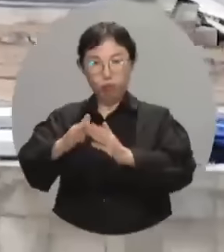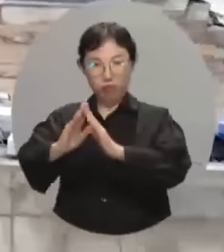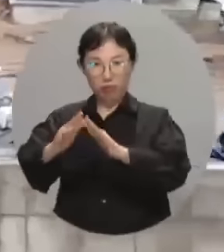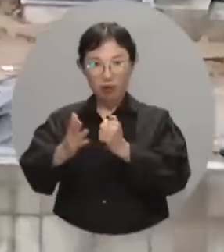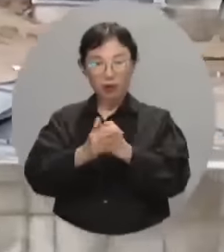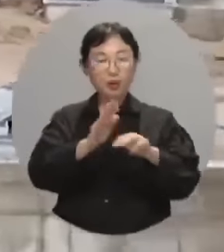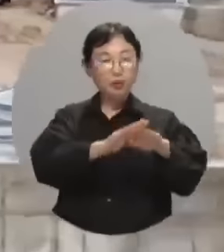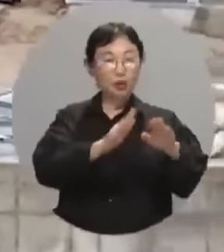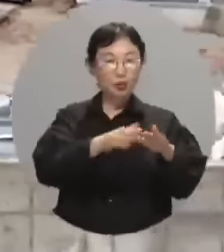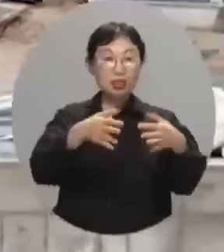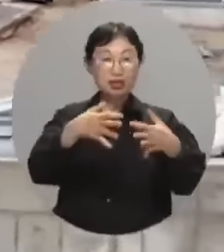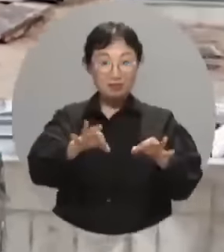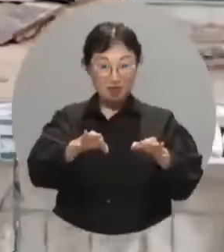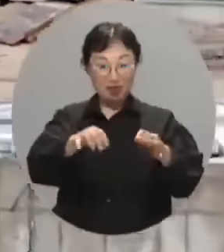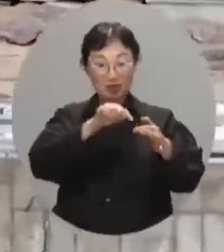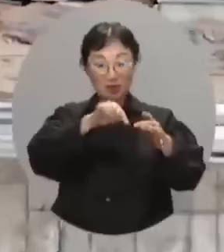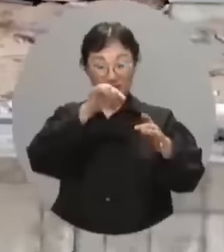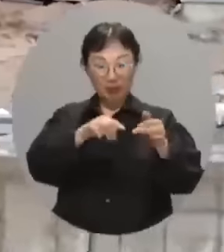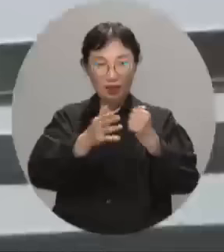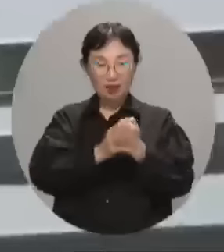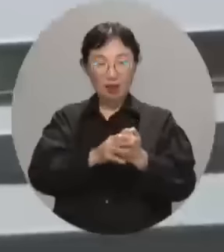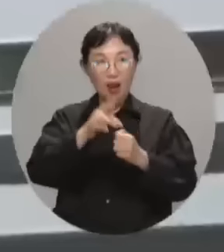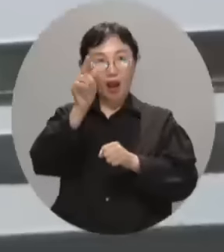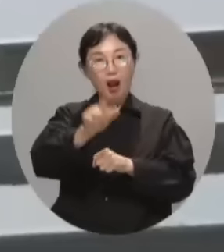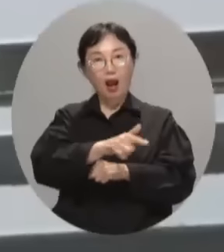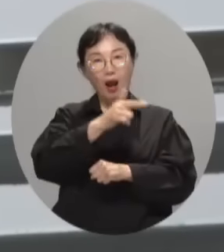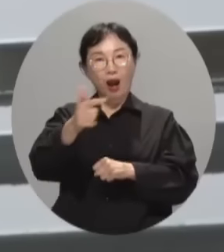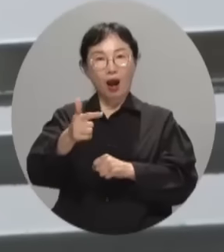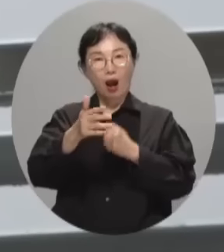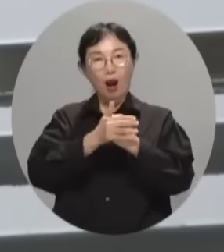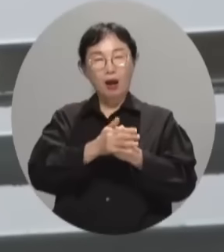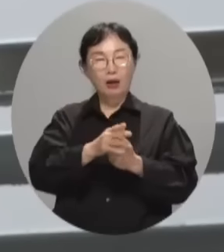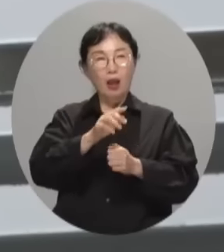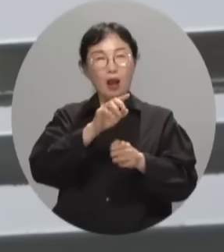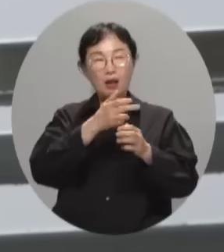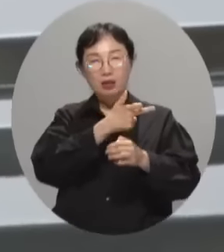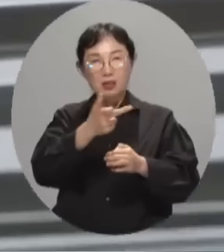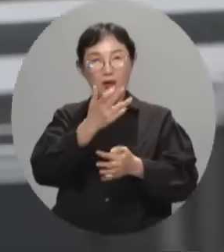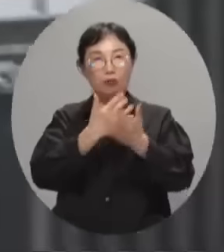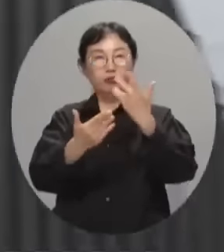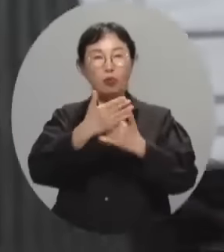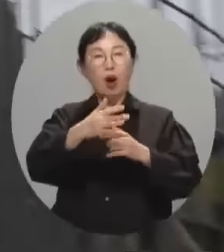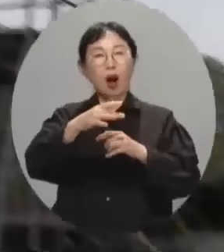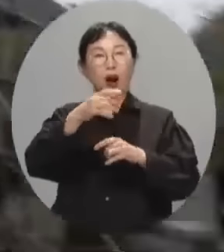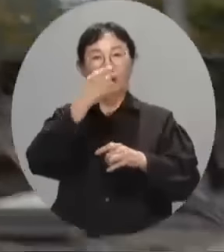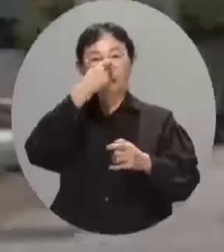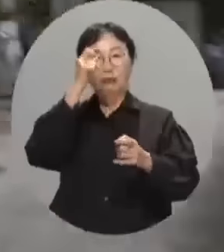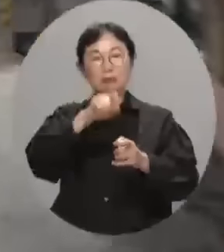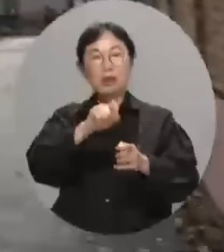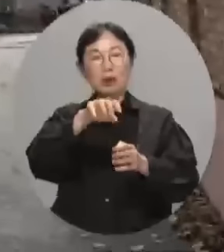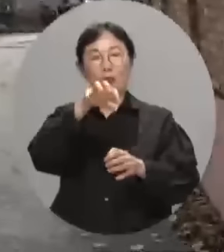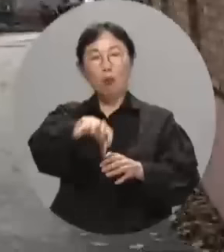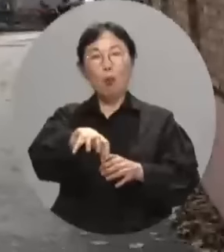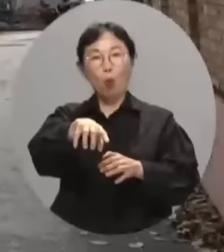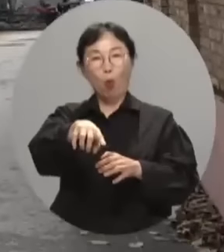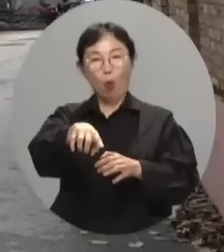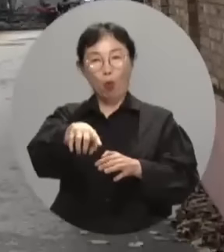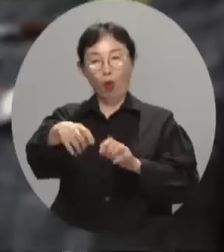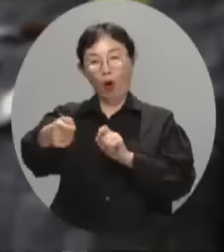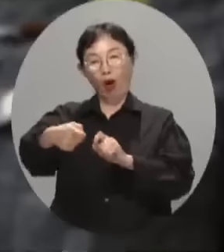김제 등지에서 나온 쓰레기를 하루에만 수백 톤씩 태우는 소각장에서 불과 300여 미터 떨어진